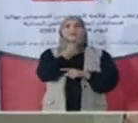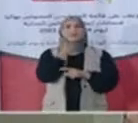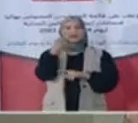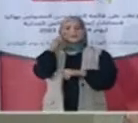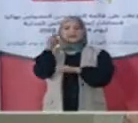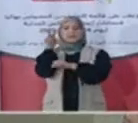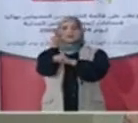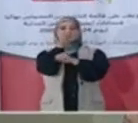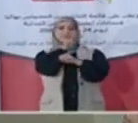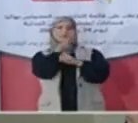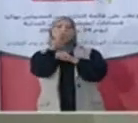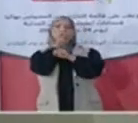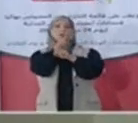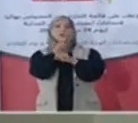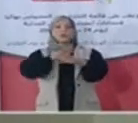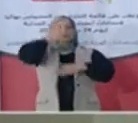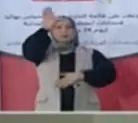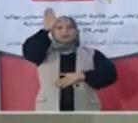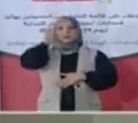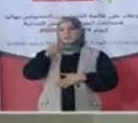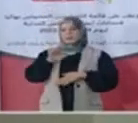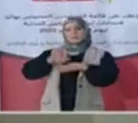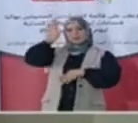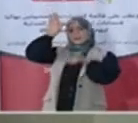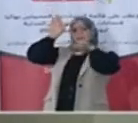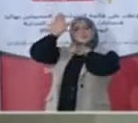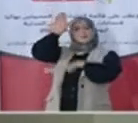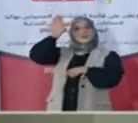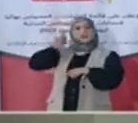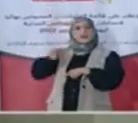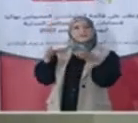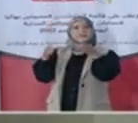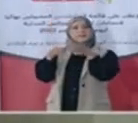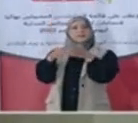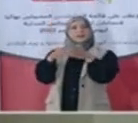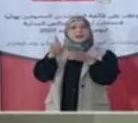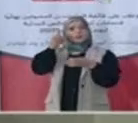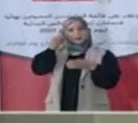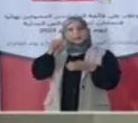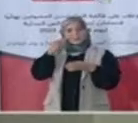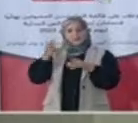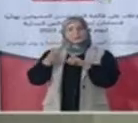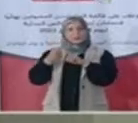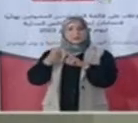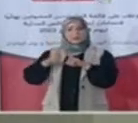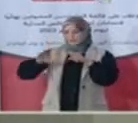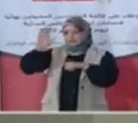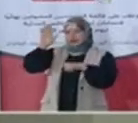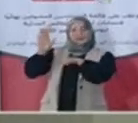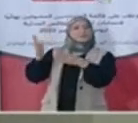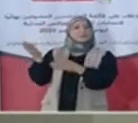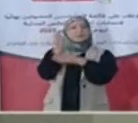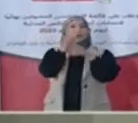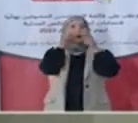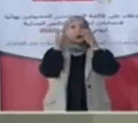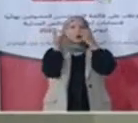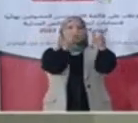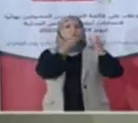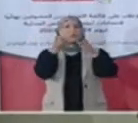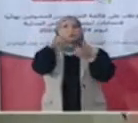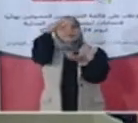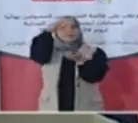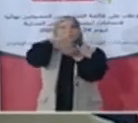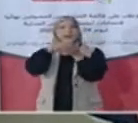الملاحظة بالنسبة للمترشحين، لأن المترشح في دائرة مطالب أنه يوفر ممثل له في كل، على الأقل في كل مركز أو في كل